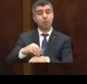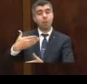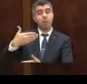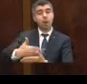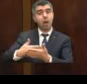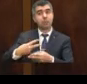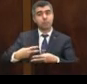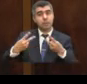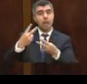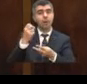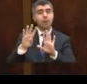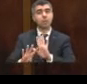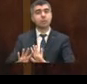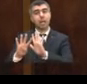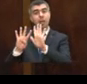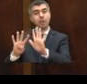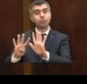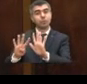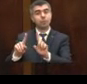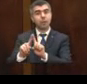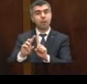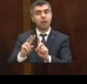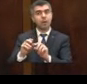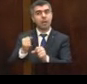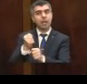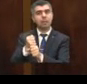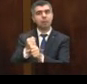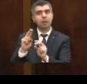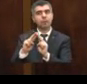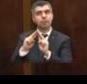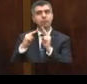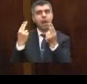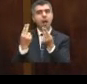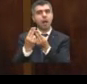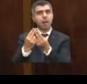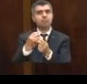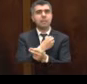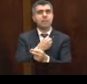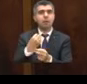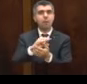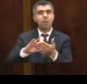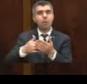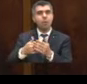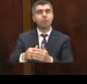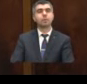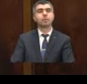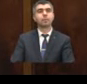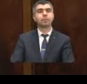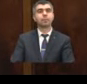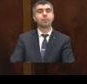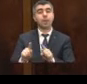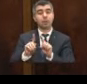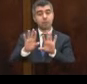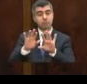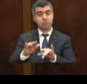2019 بمناسبة تخليد منظمة العالمية للصحة لليوم العالمي للصحة، وكانت هنا بالمغرب، وكانت من بين فقراتها